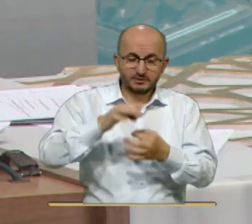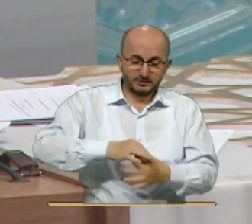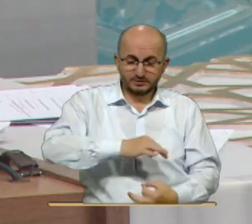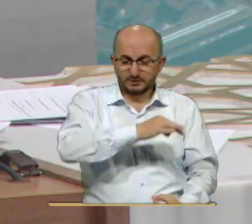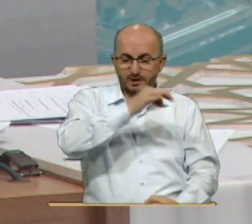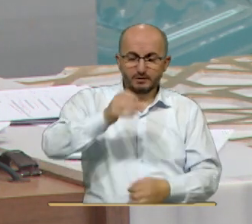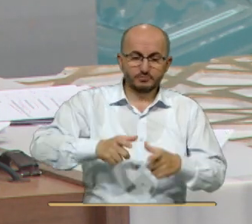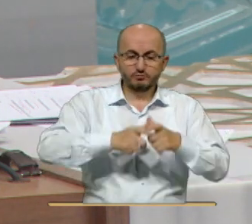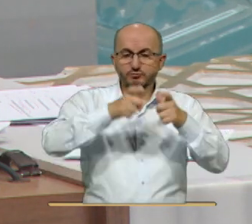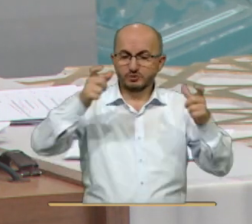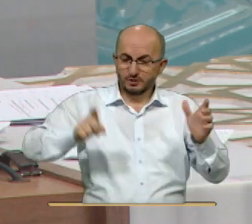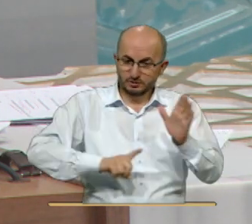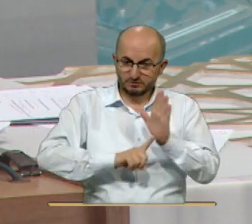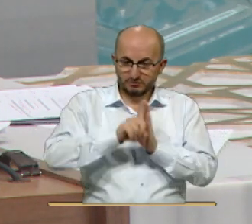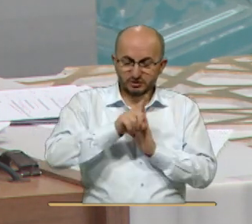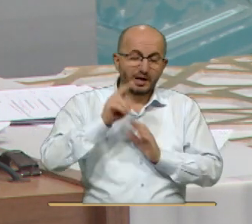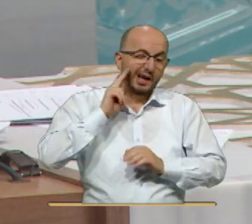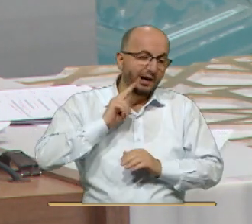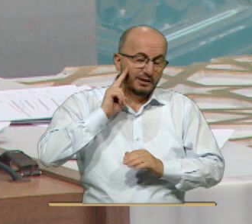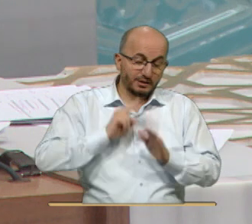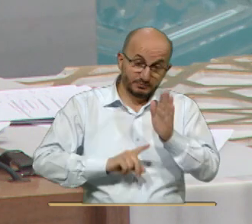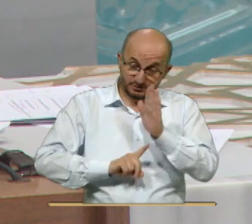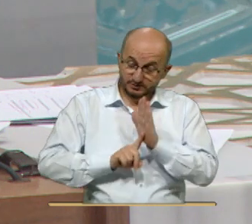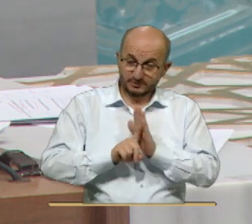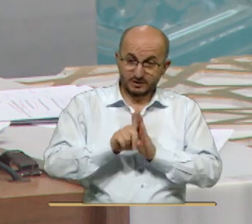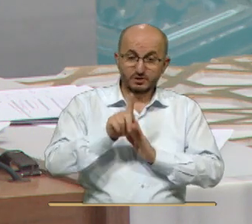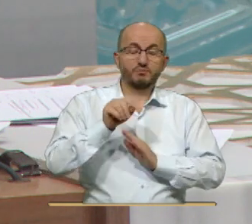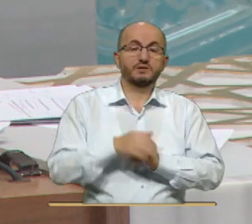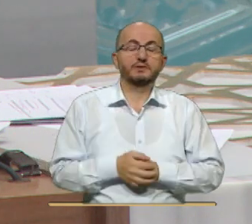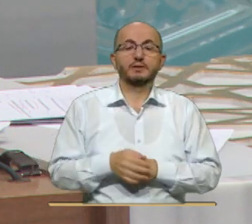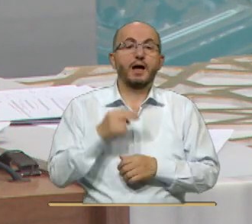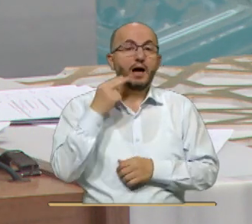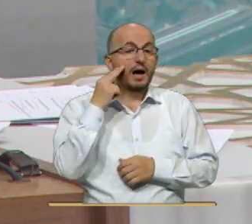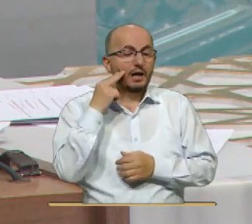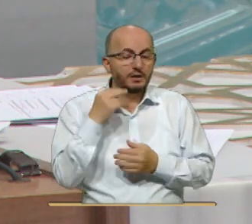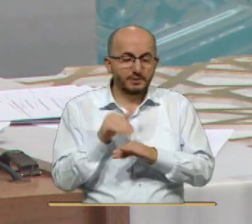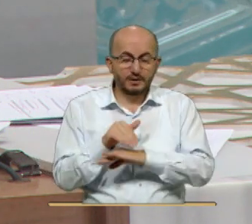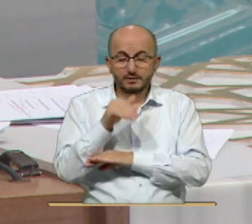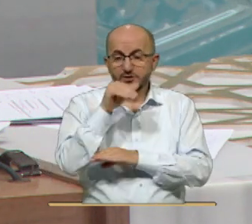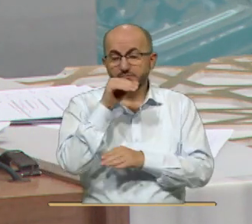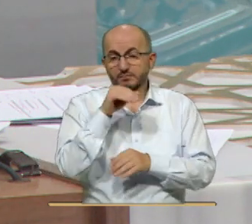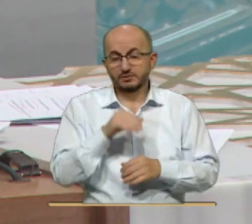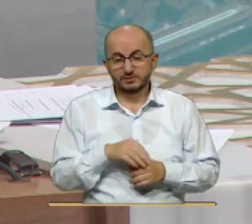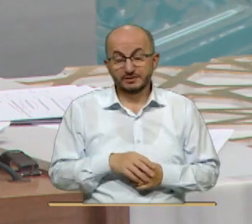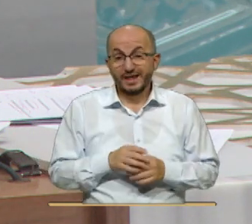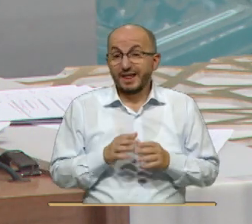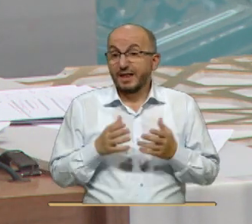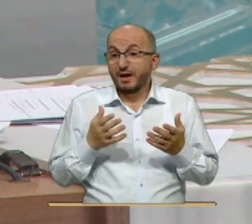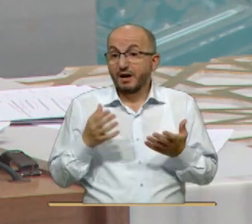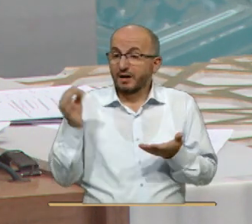insanlığımızın gelişmesinde, ahlakımızın gelişmesinde, erdemli bir hayat yaşamamızda